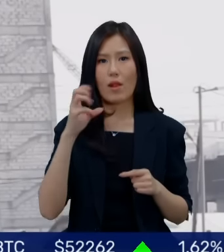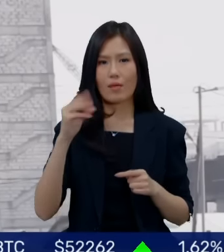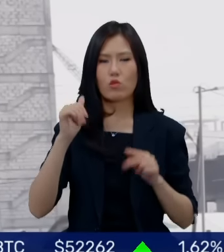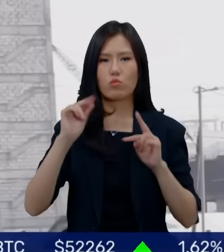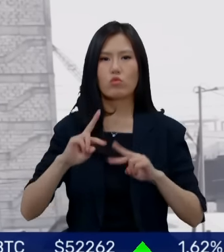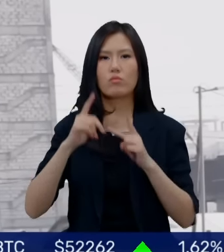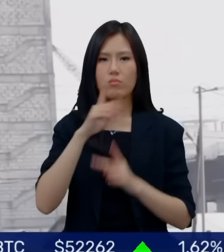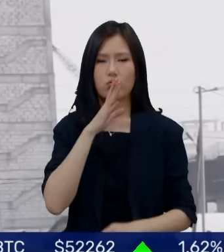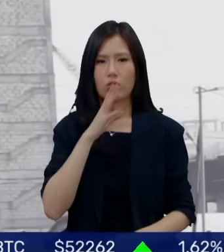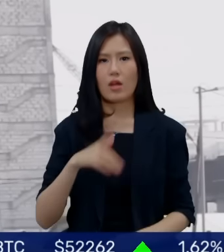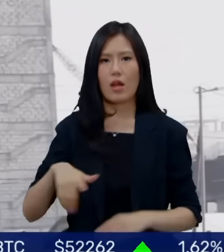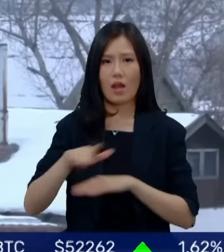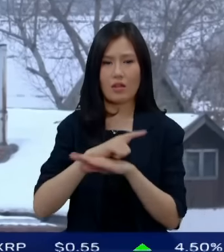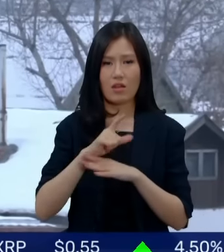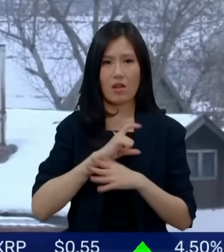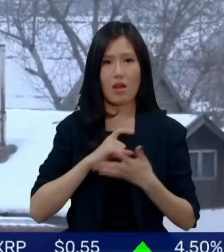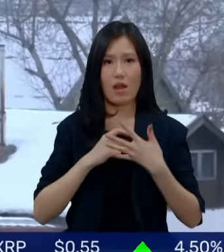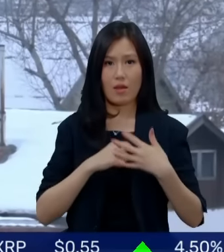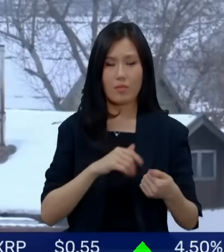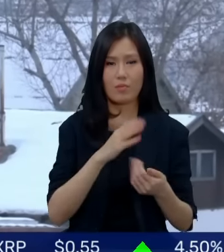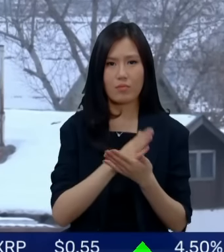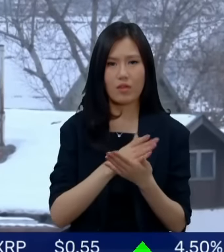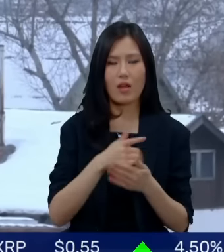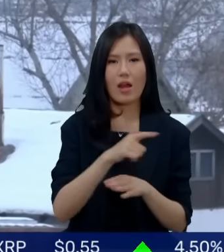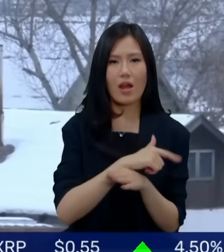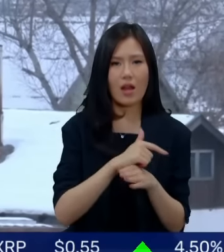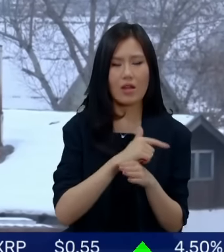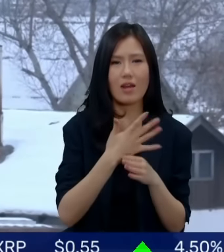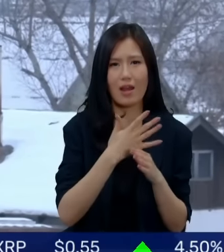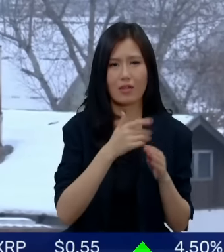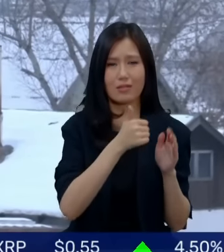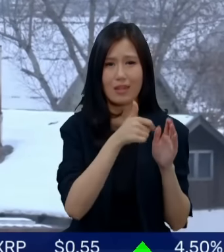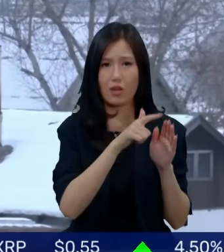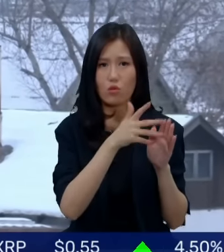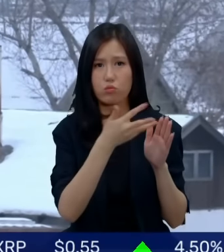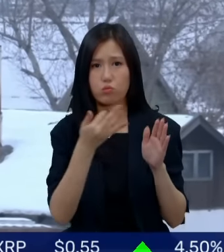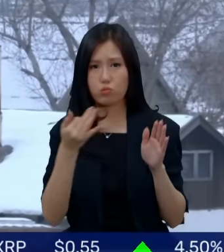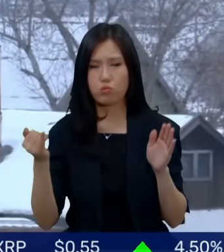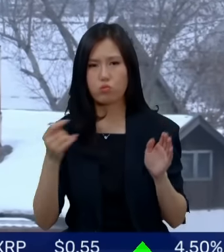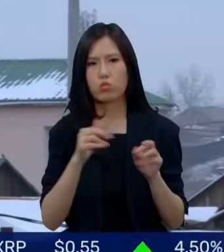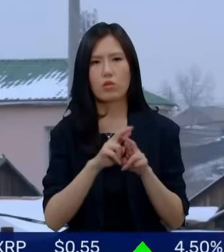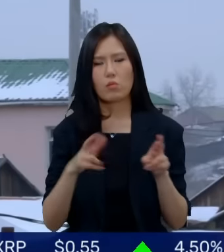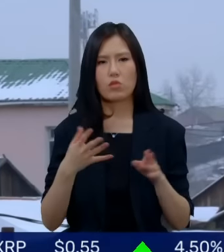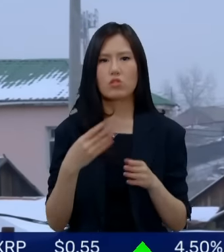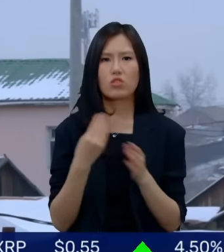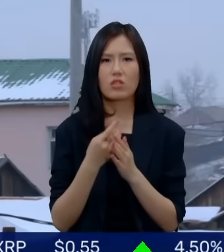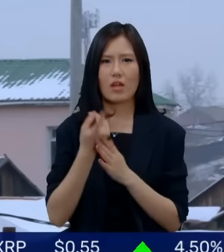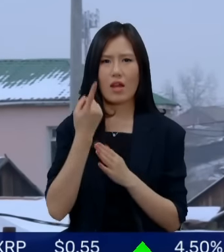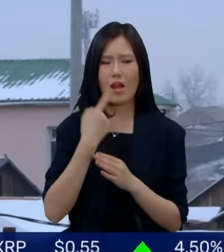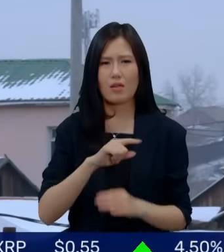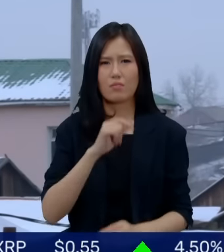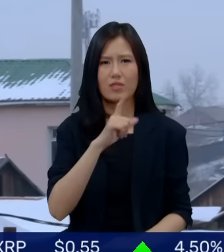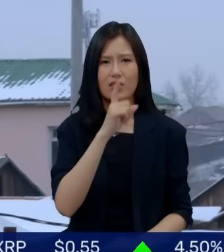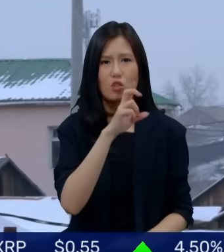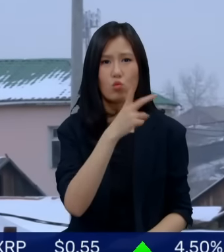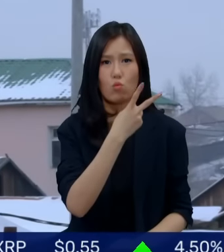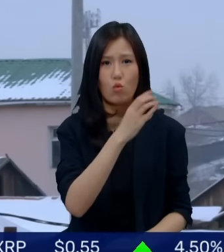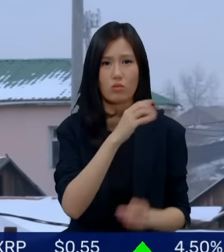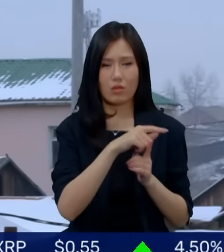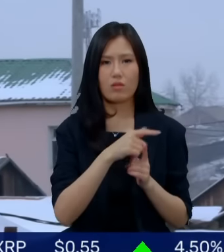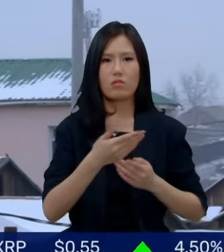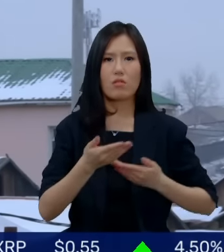эзэмшиж байгаа иргэн аж ахуй нэгж ямар бүсэд хамаардгаас шалтгаалаад төлбөр нь харилцан адилгүй. За тухайлбал хамгийн өндөр төлбөртэй 1-р бүсэд худалдаа